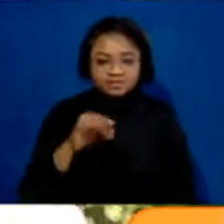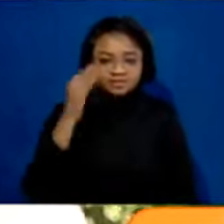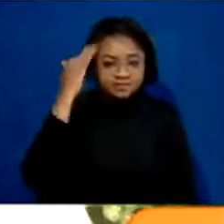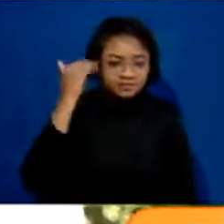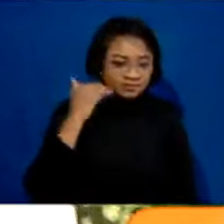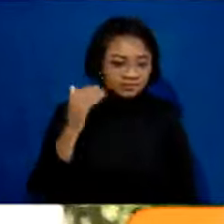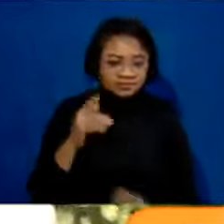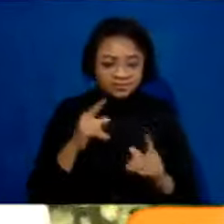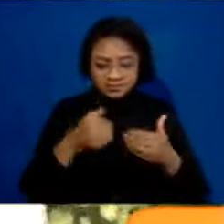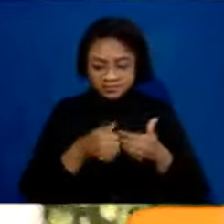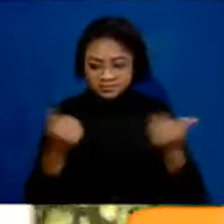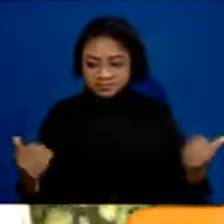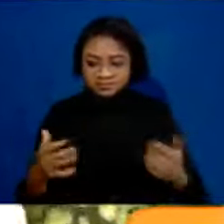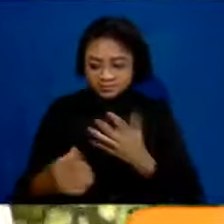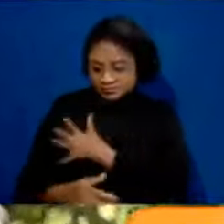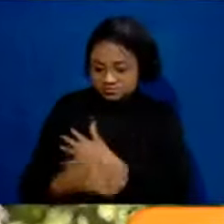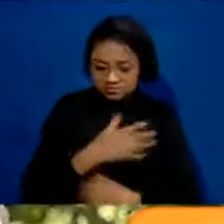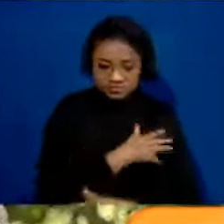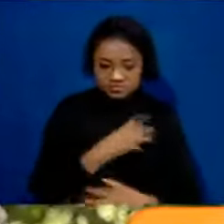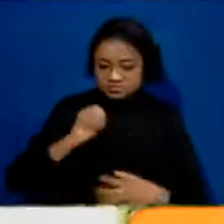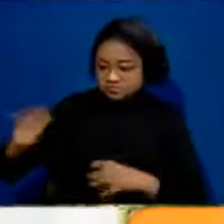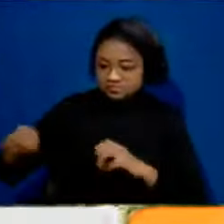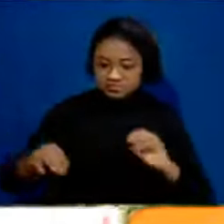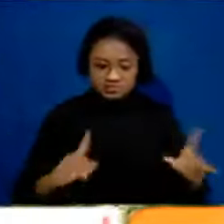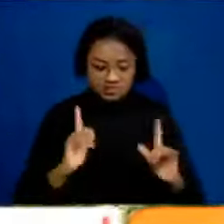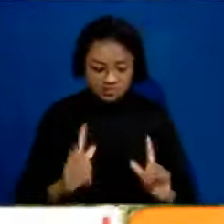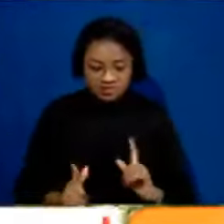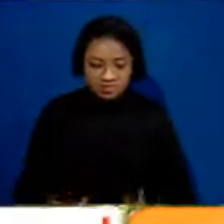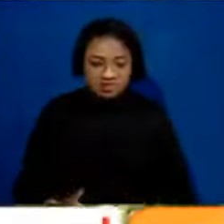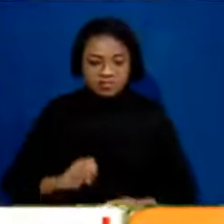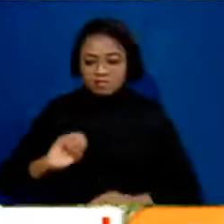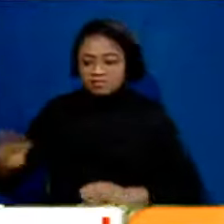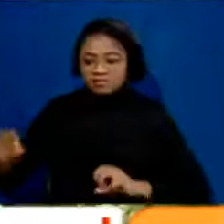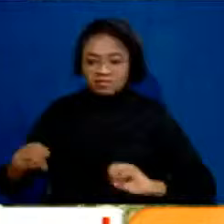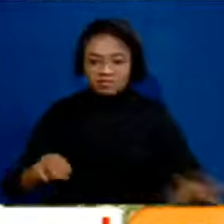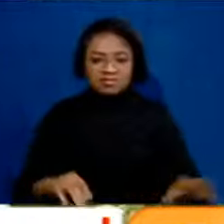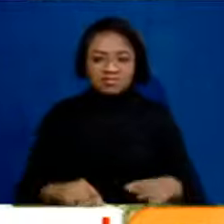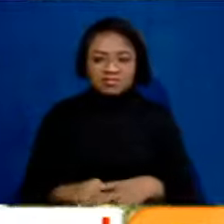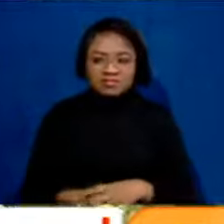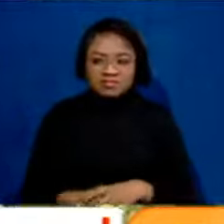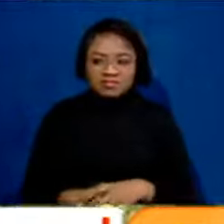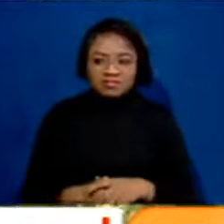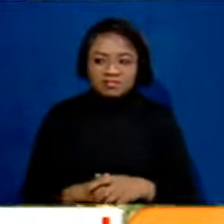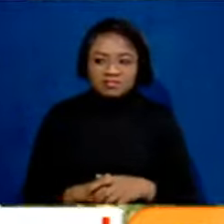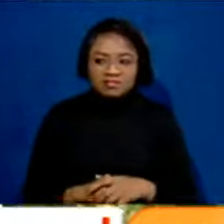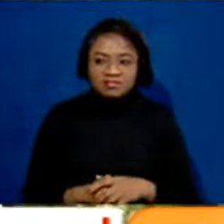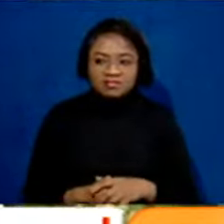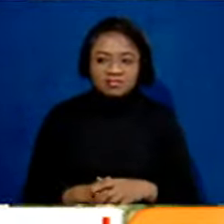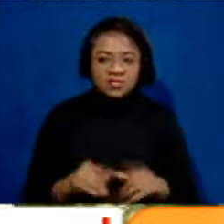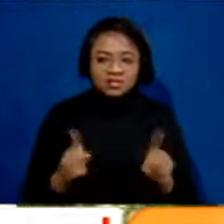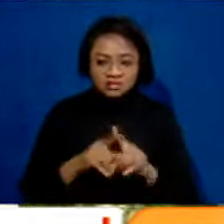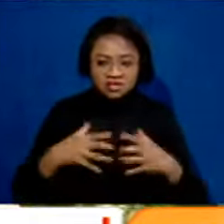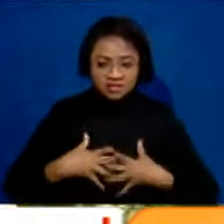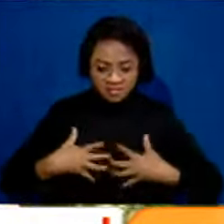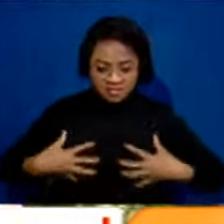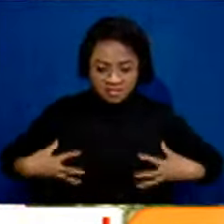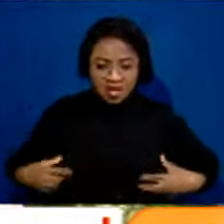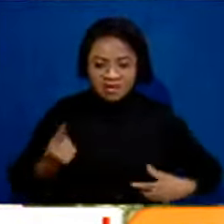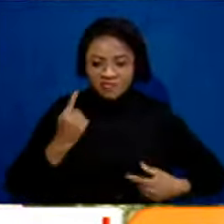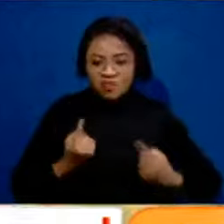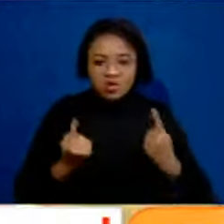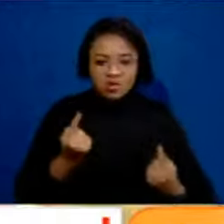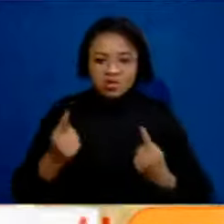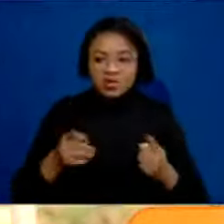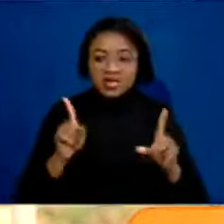Na mkono, hii kando, hii kando. Hivi tuna mguu kando na hii na kando. Na mbavu ilikuwa kamoja kamoja. Shati zimeshikana na hazina